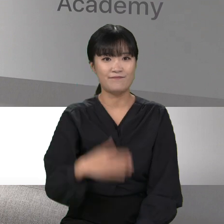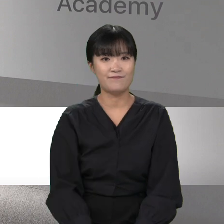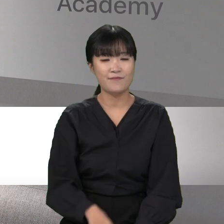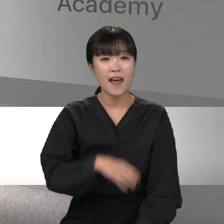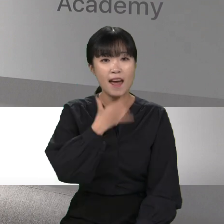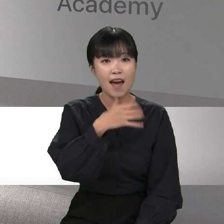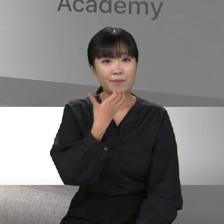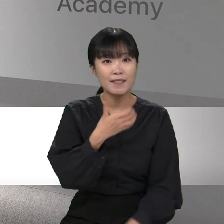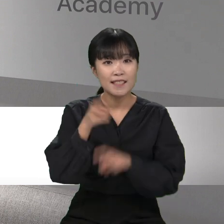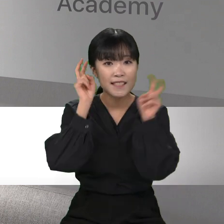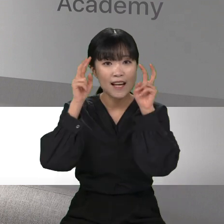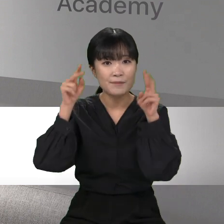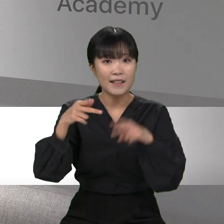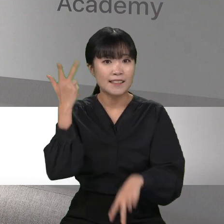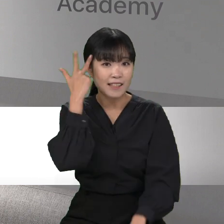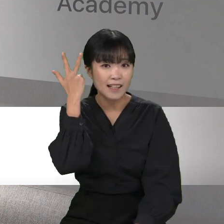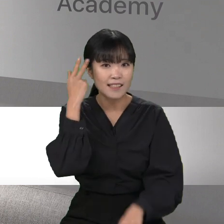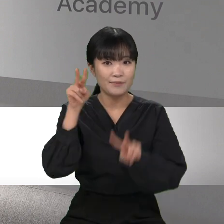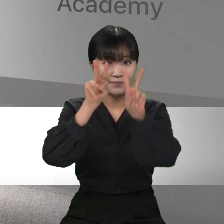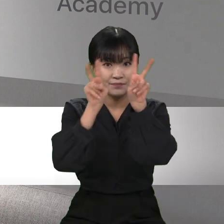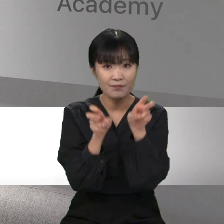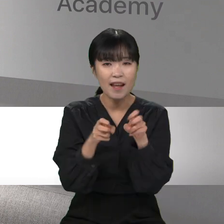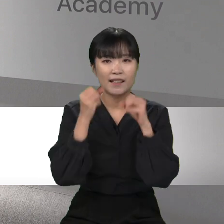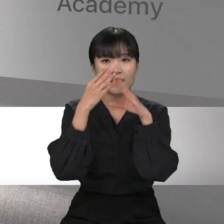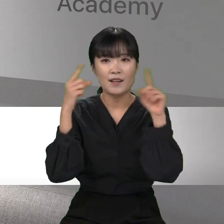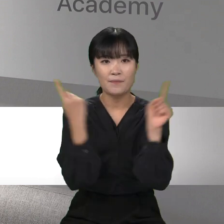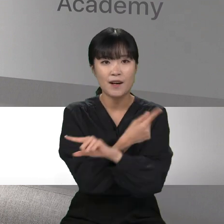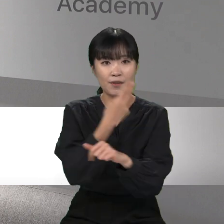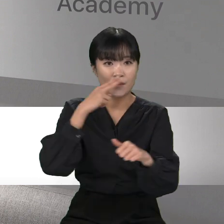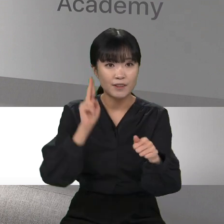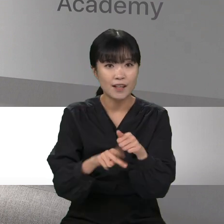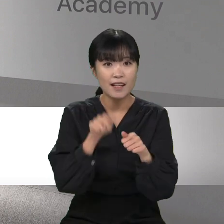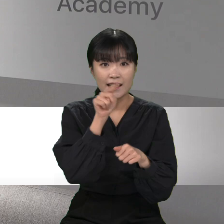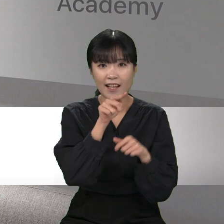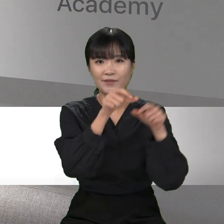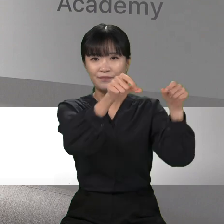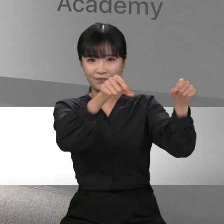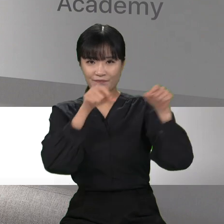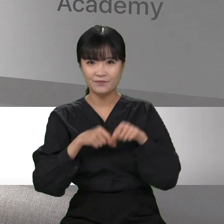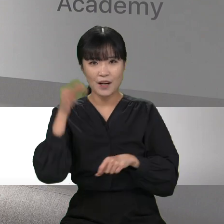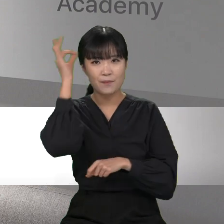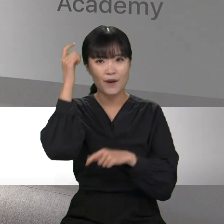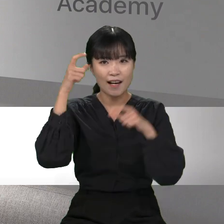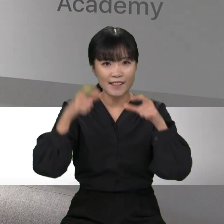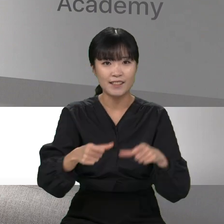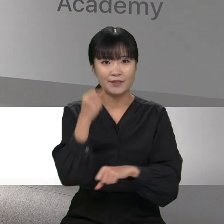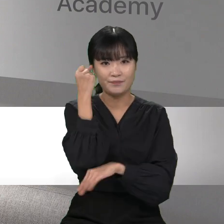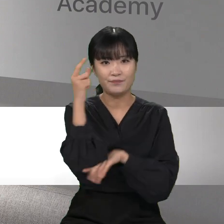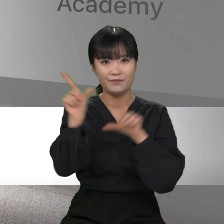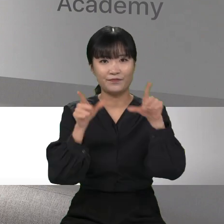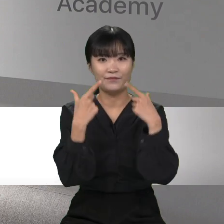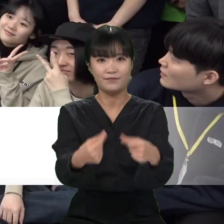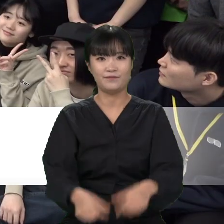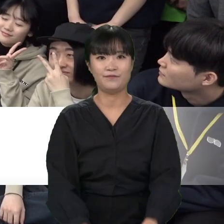됐는데요 애플의 기업 정신인 새로운 혁신과 도전이 포항에도 뿌리를 내리는